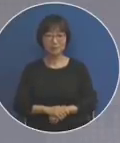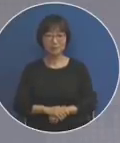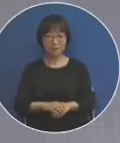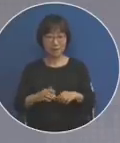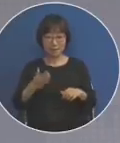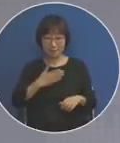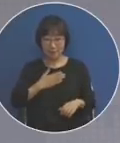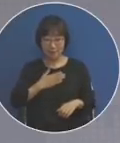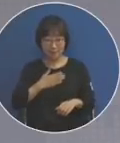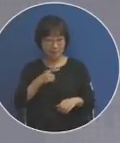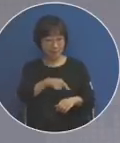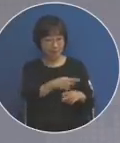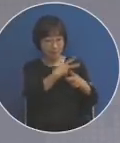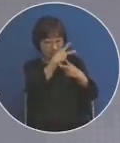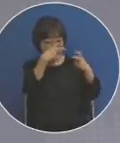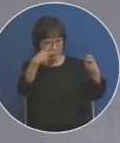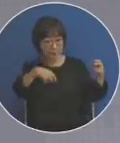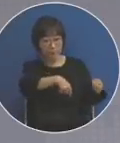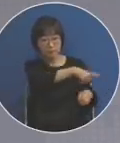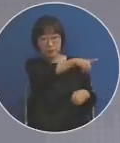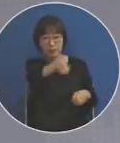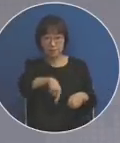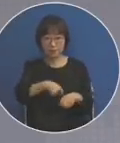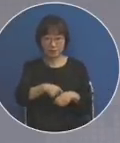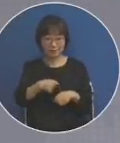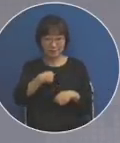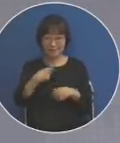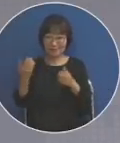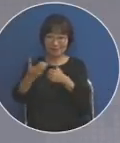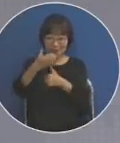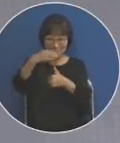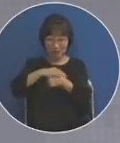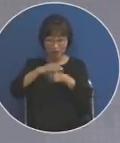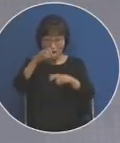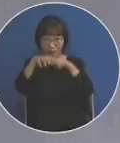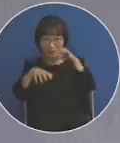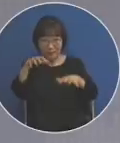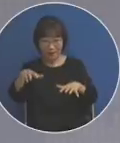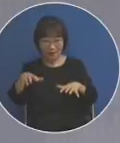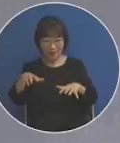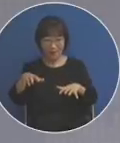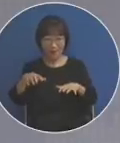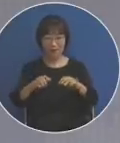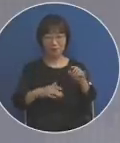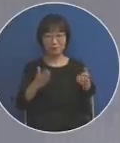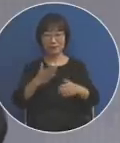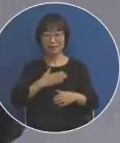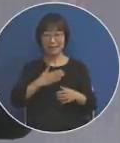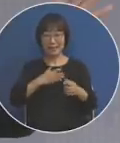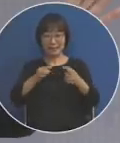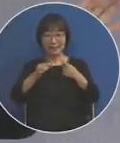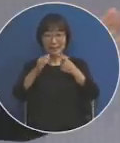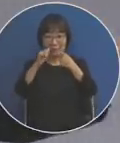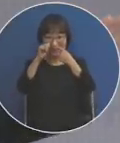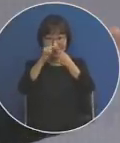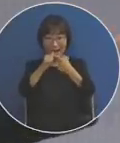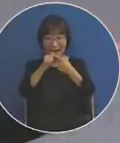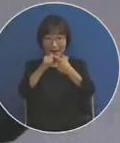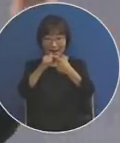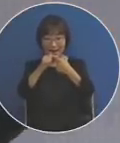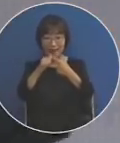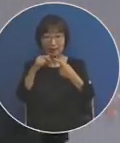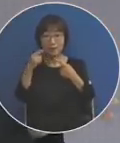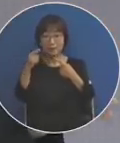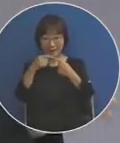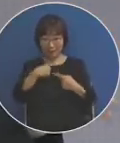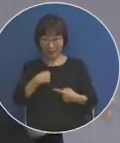하나로 돼 있는 겁니다. All these three aspects has to become one. 이게 파수꾼입니다. That is the watchman. 나와 protecting myself. 많이 편안히